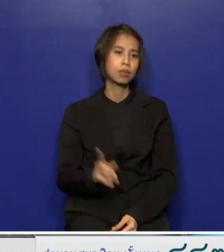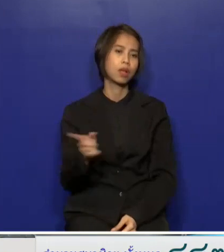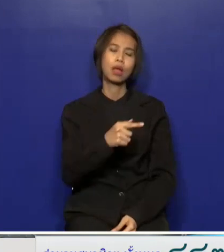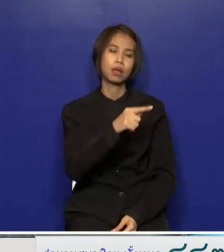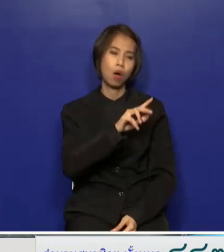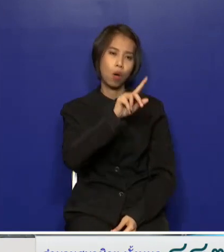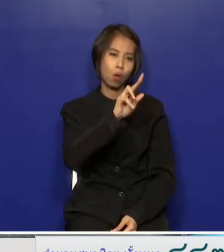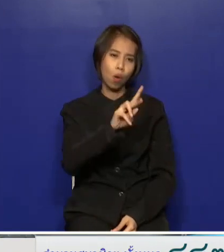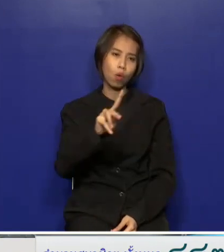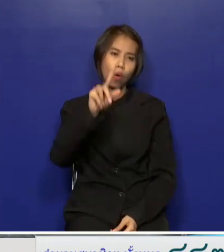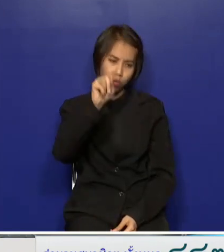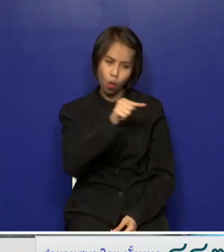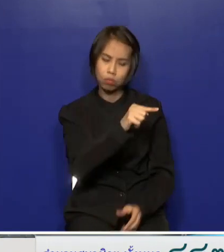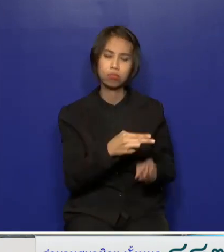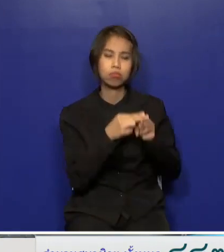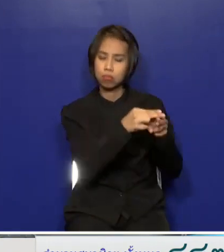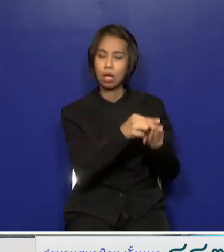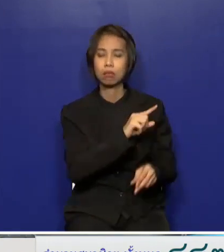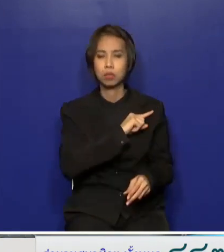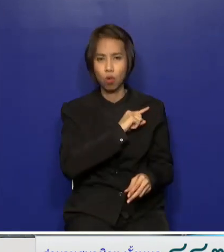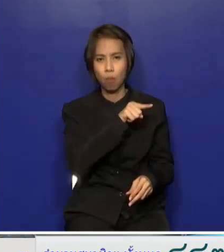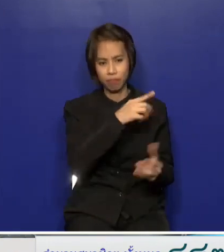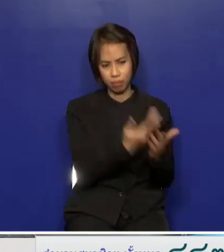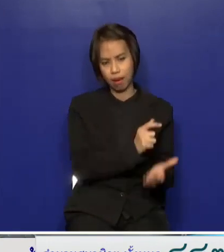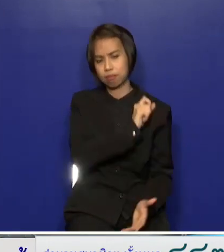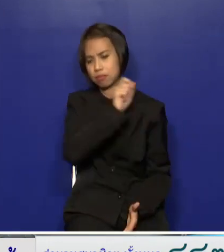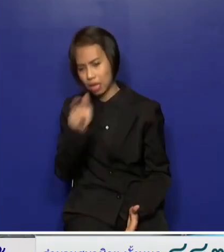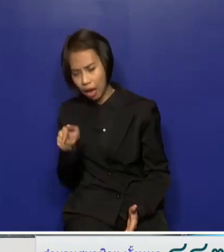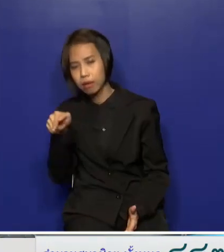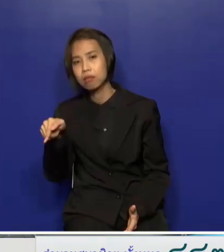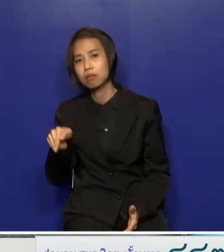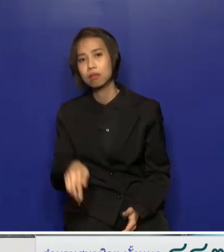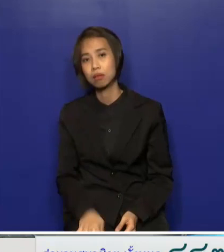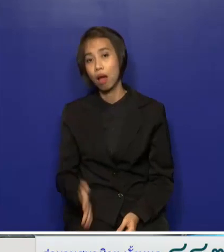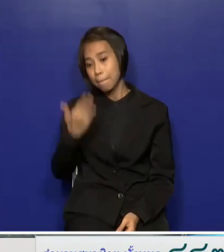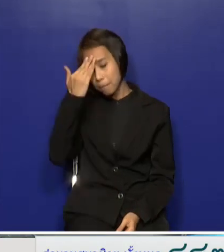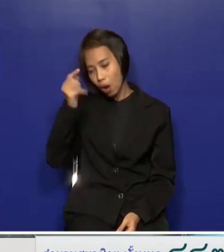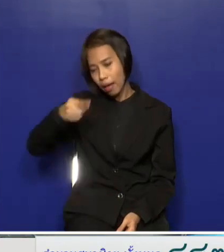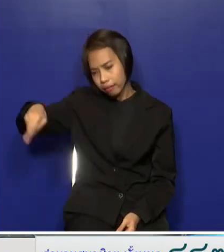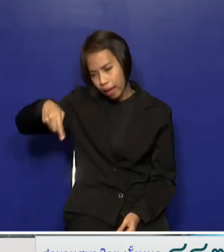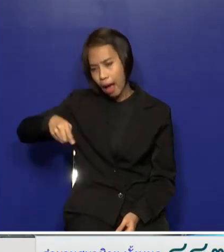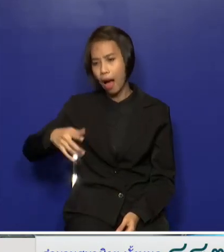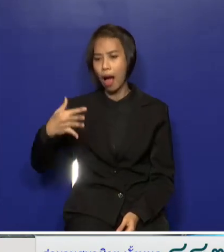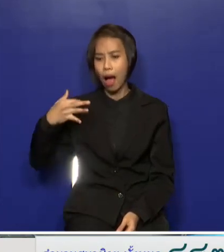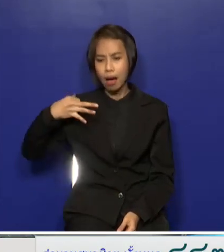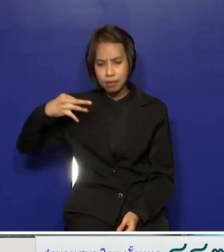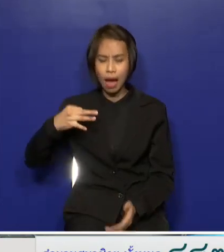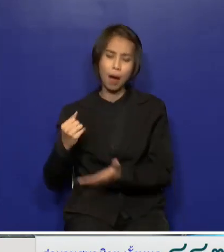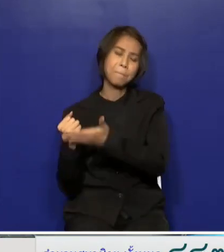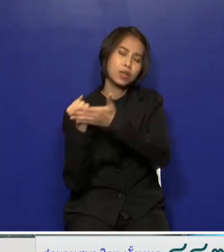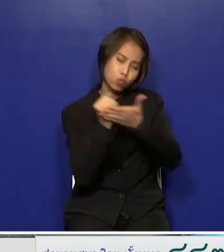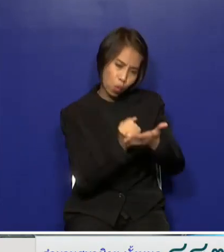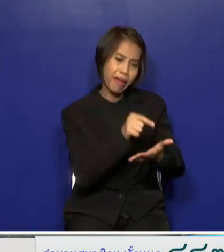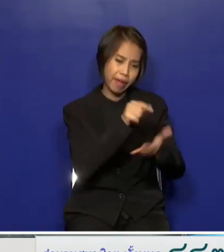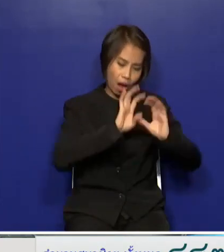อเป็หนาที่ของรฐบาลนะครั ออกคายใจแลตออกคายใจให้เลย เพรเขาอาศาไคนดีจอาศาท่านรฐต